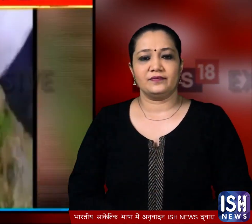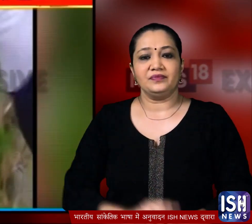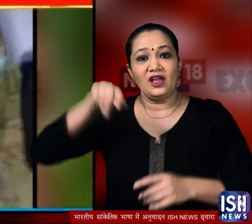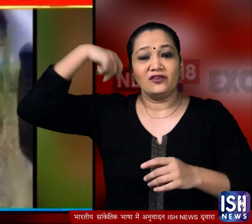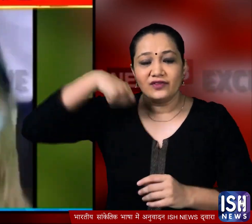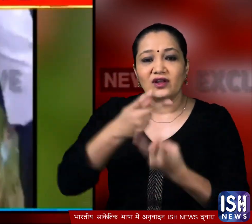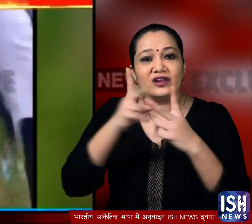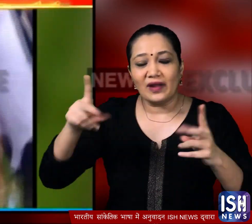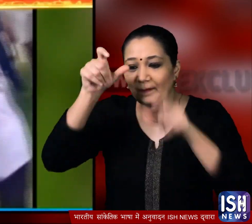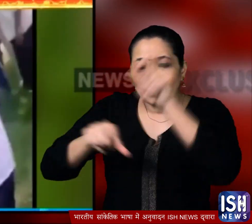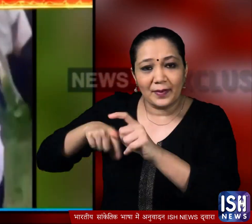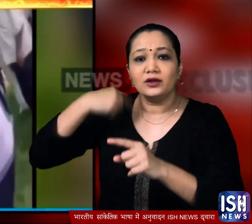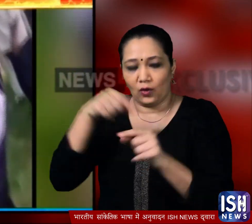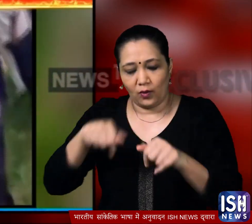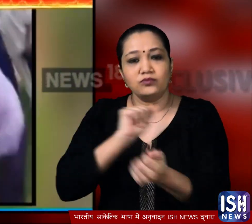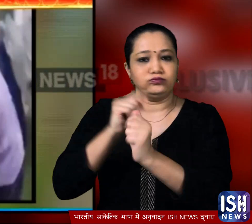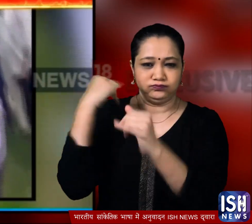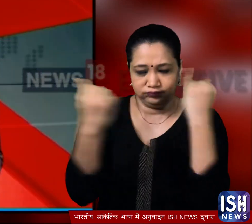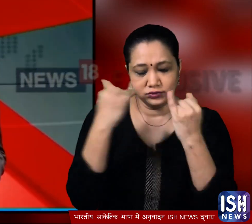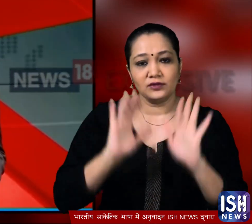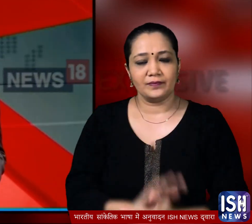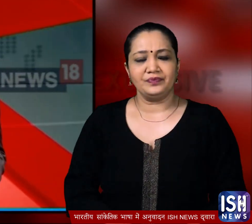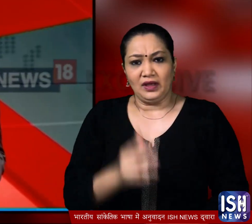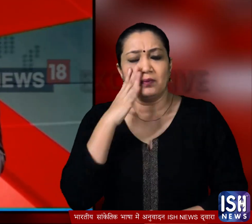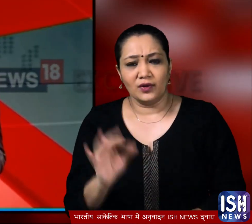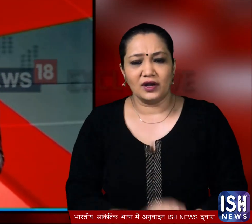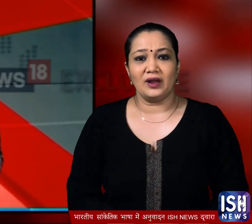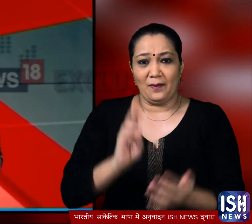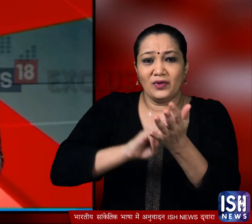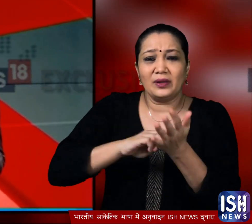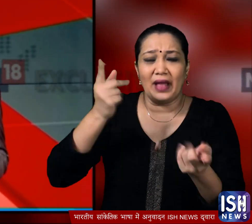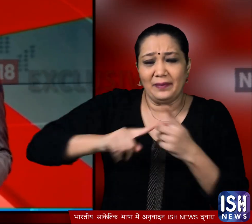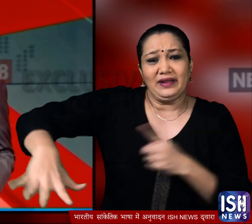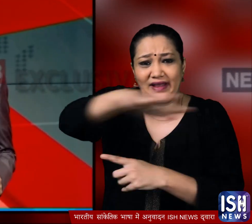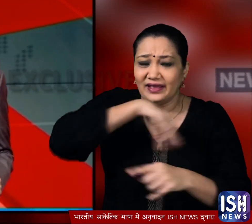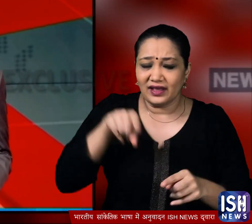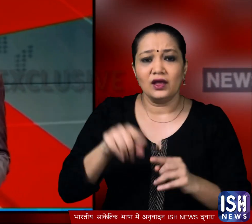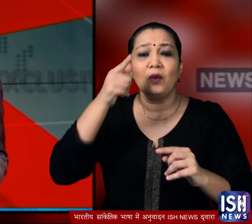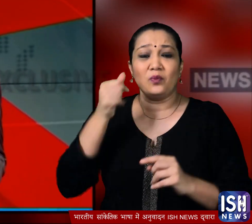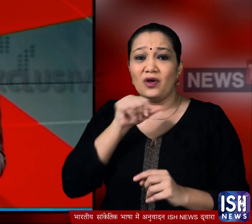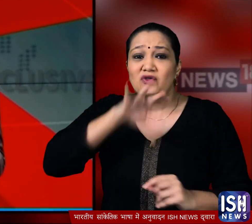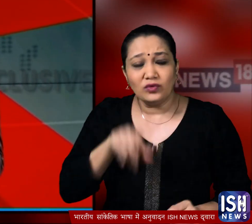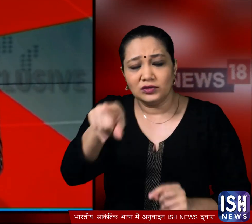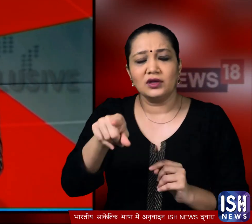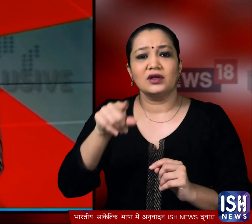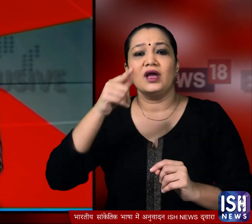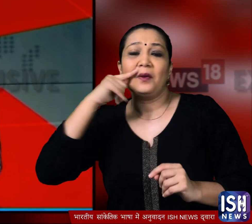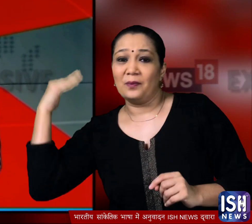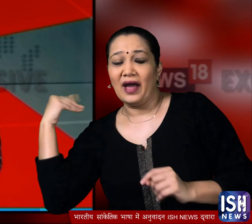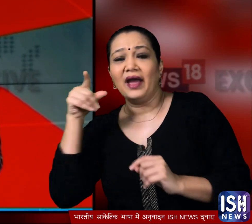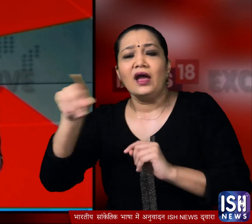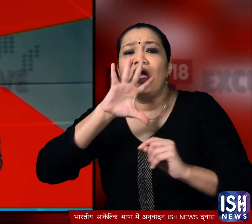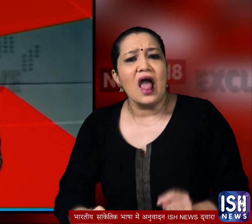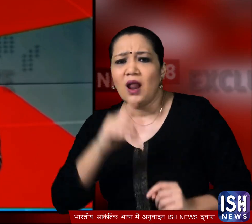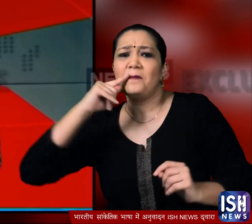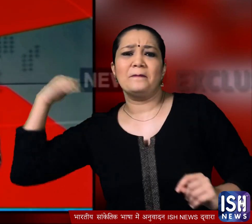वीडियो में मौजूद बाकी आरोपियों की भी पुलिस तलाश कर रही है। सौभाग्य की एक बात यह कि मुरादाबाद में जिस युवक को पीटा गया वो लड़की के साथ भागे लड़के का